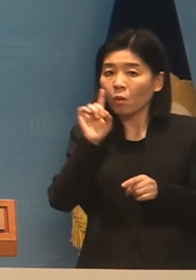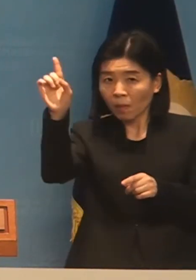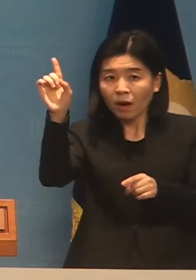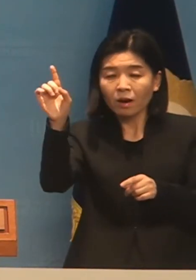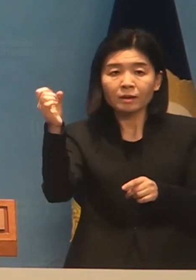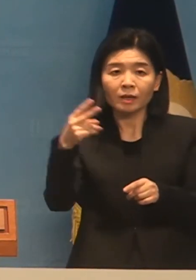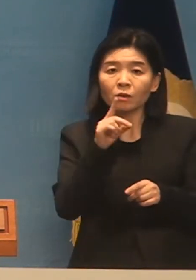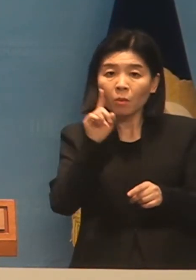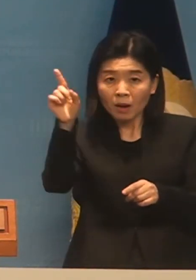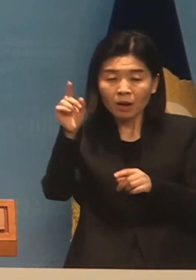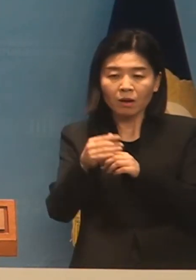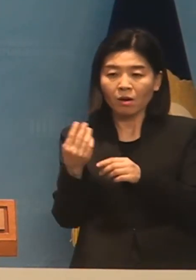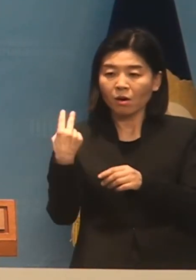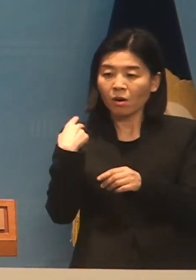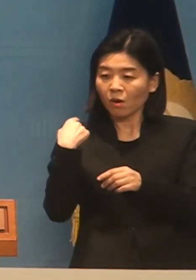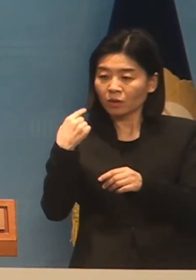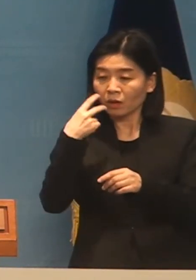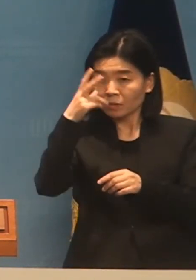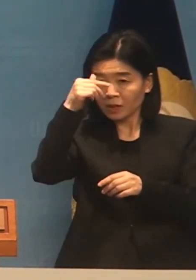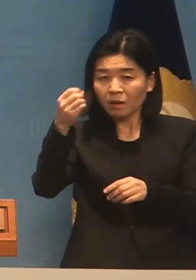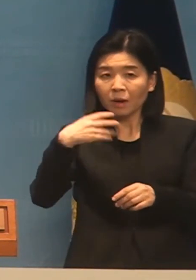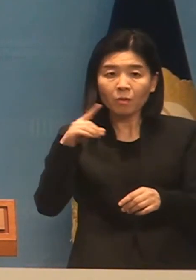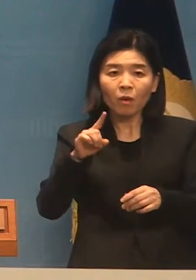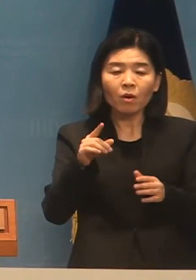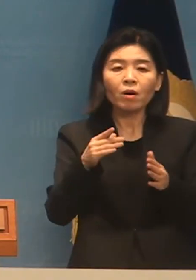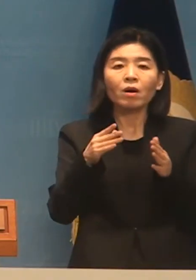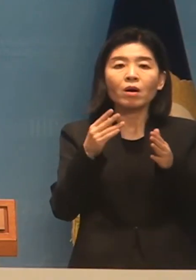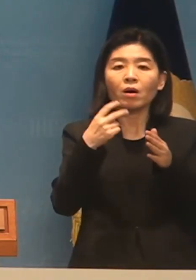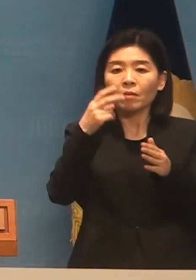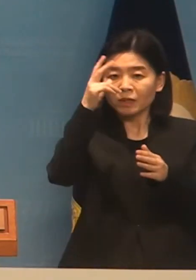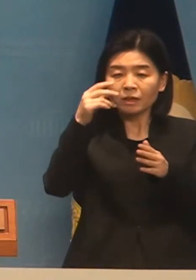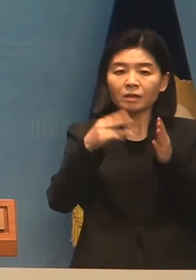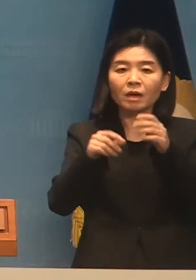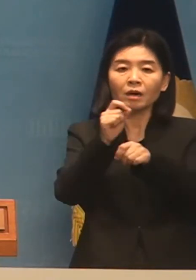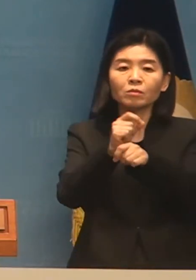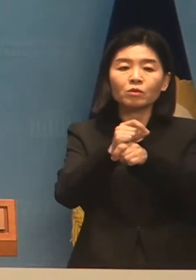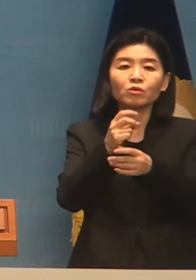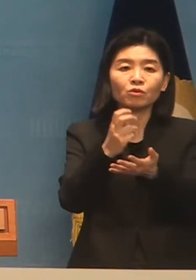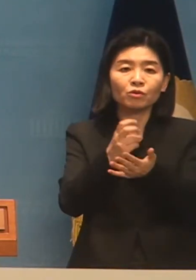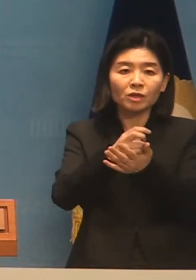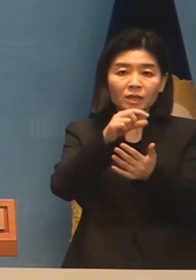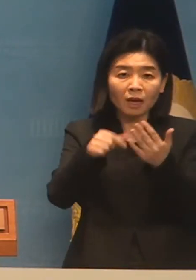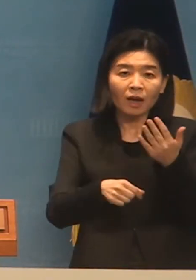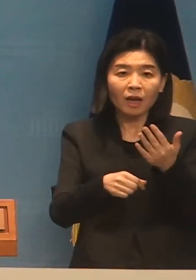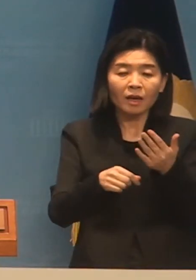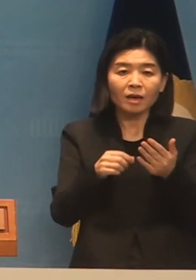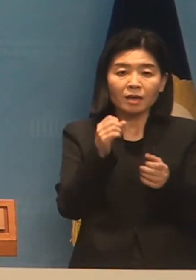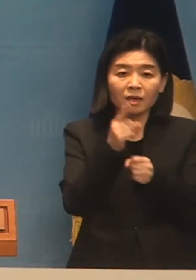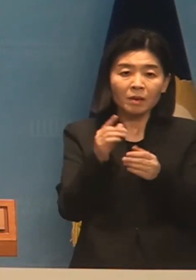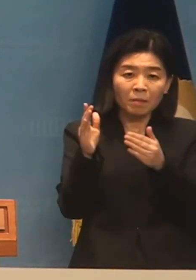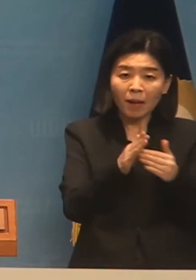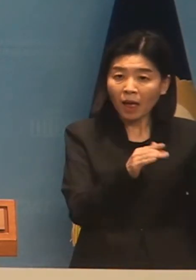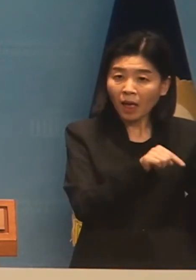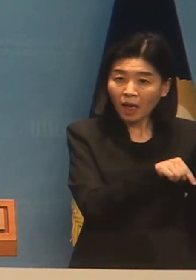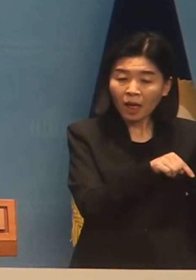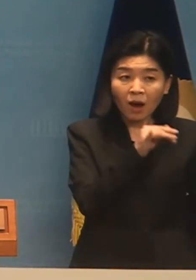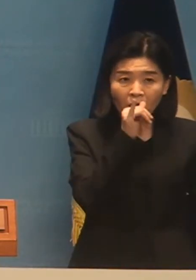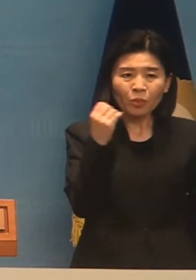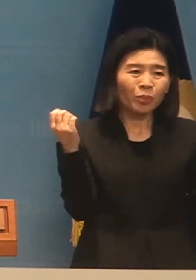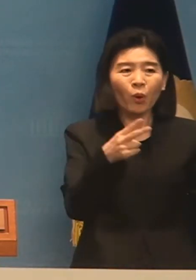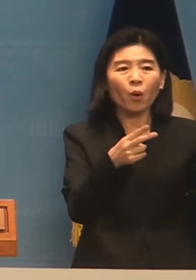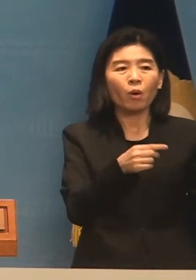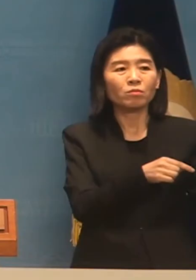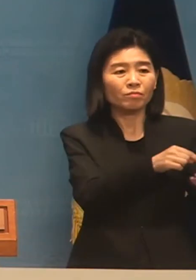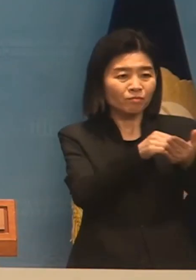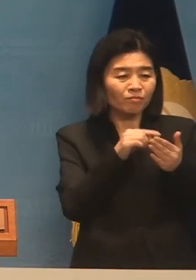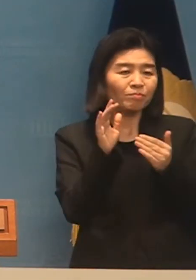검찰 사무규칙에 따라서 이미 각하 처분된 사건은 기계적으로 각할 수 있다라고